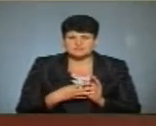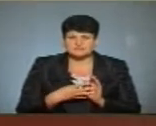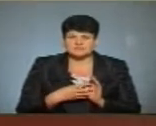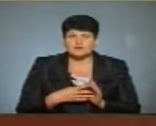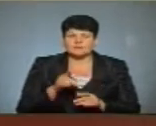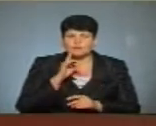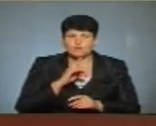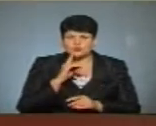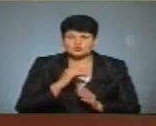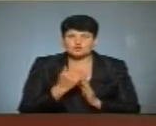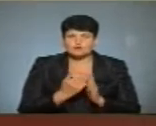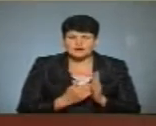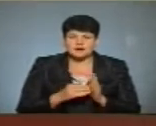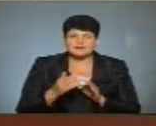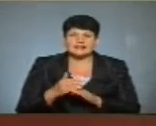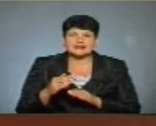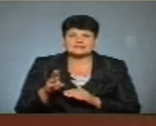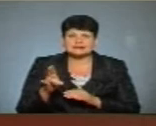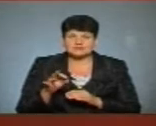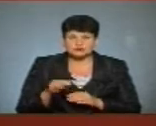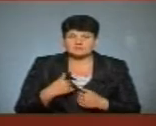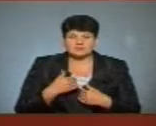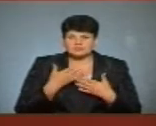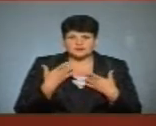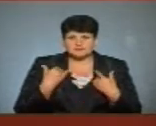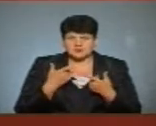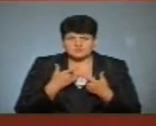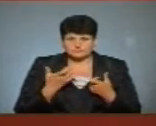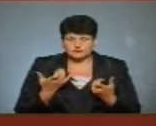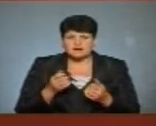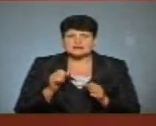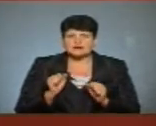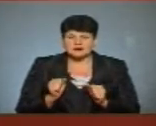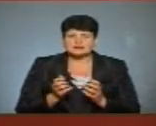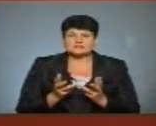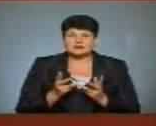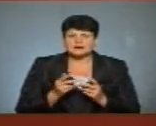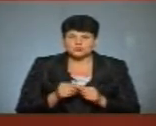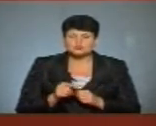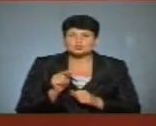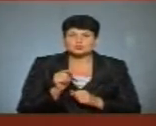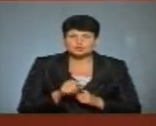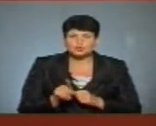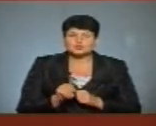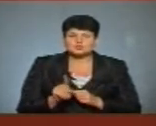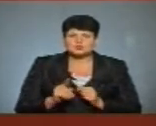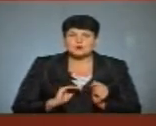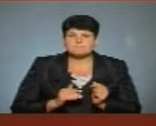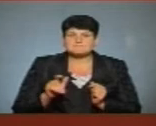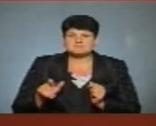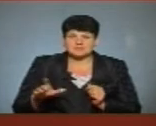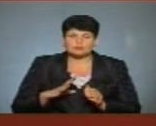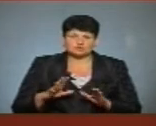як програми кредитної, ми не маємо такої інформації. А на рахунок того, що підприємцям